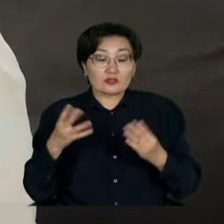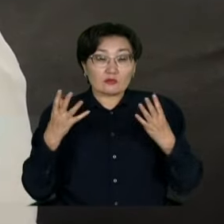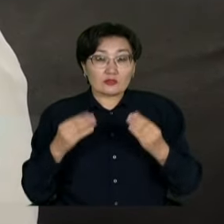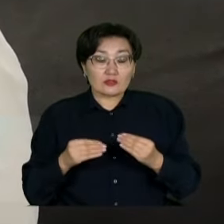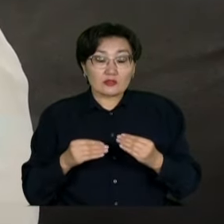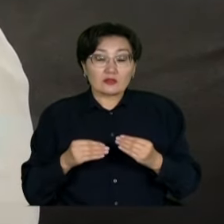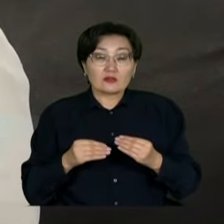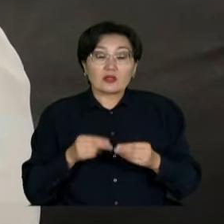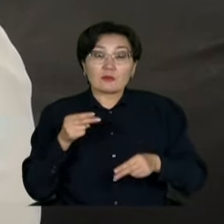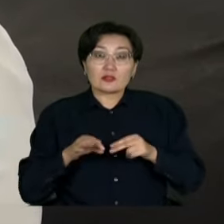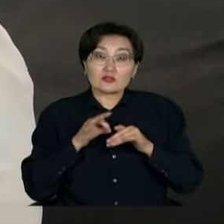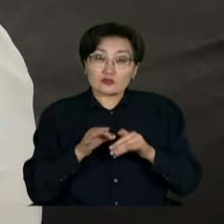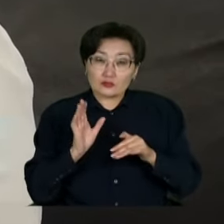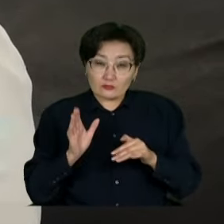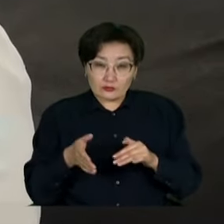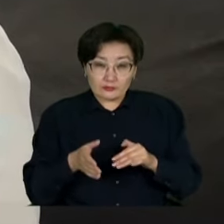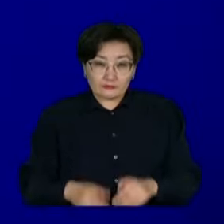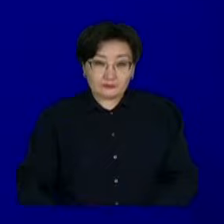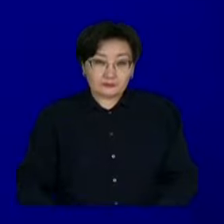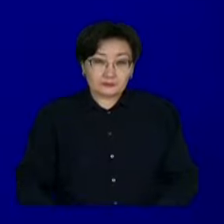20-шы қараша күнге операция дайындап отырмыз.